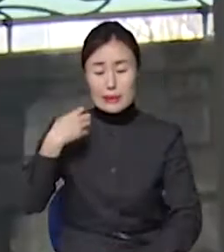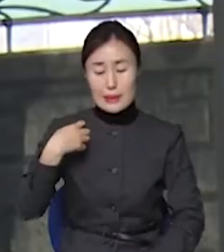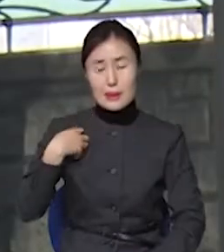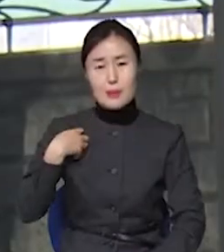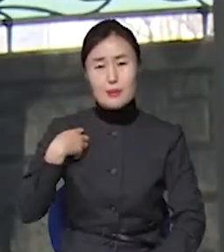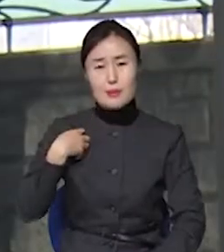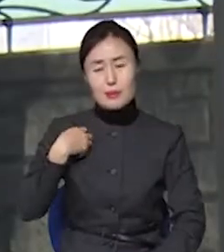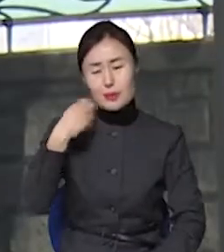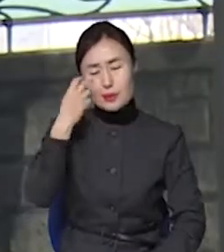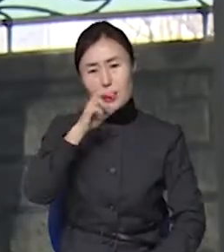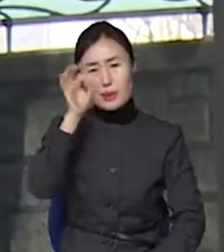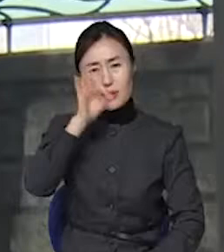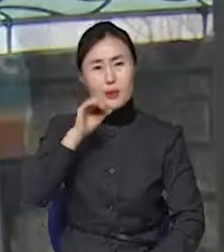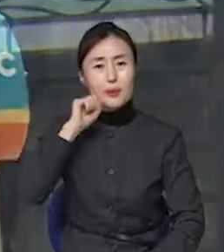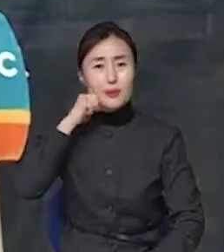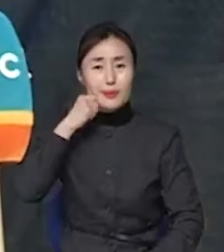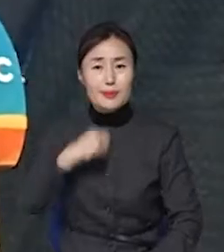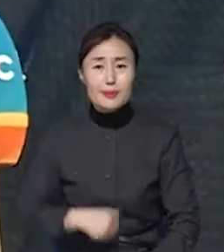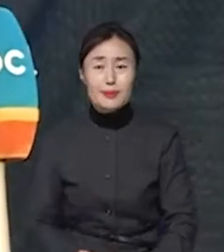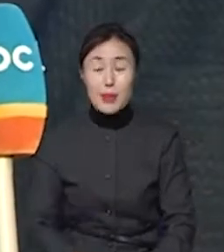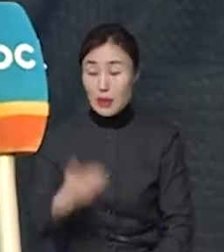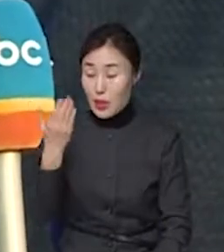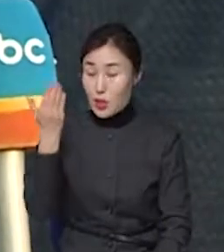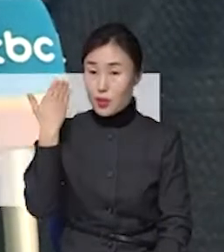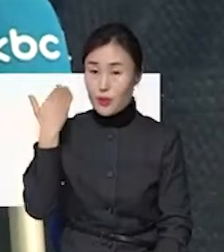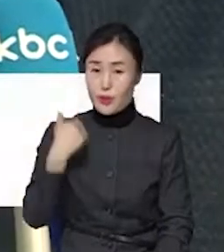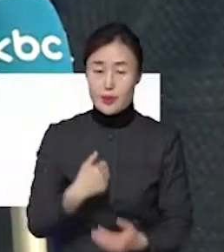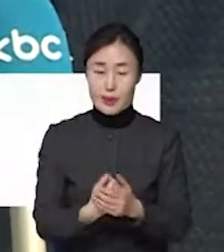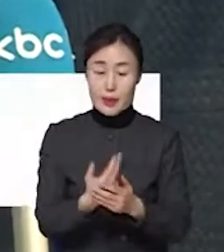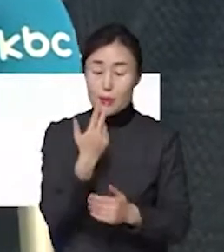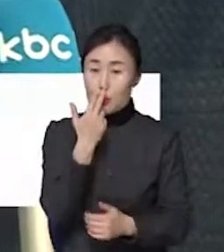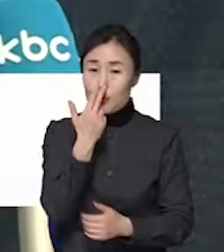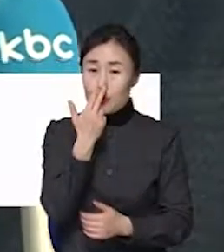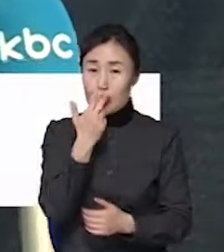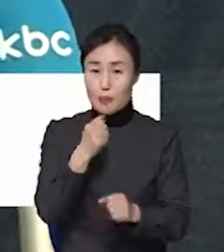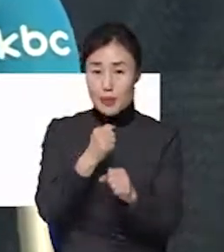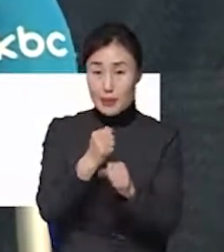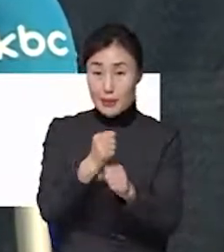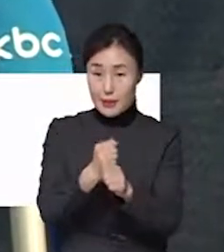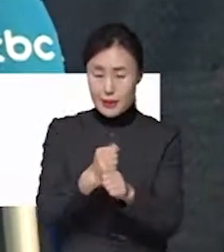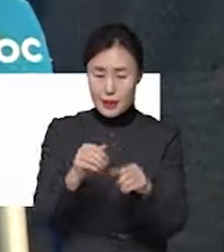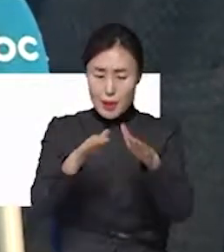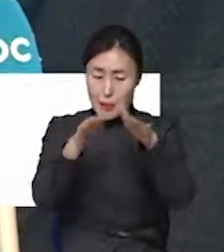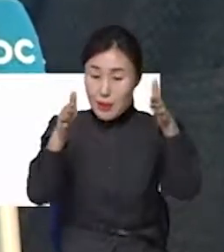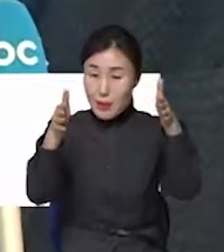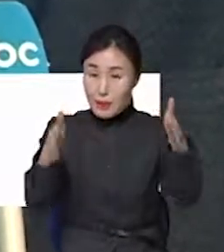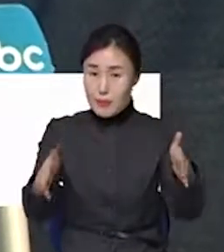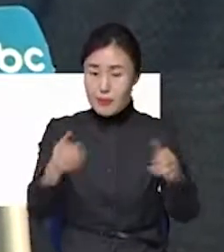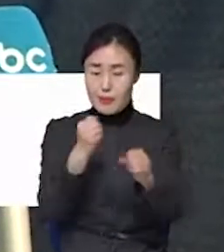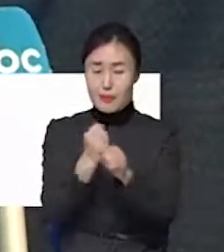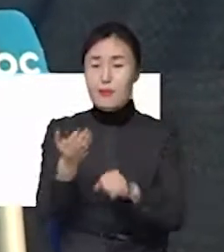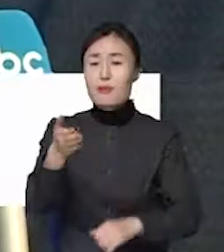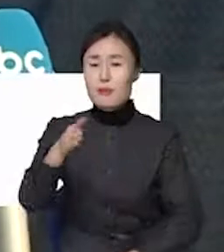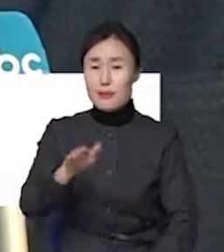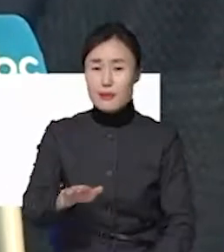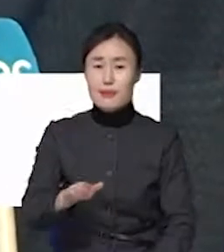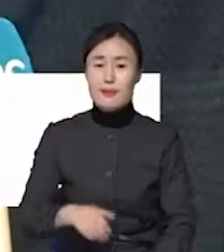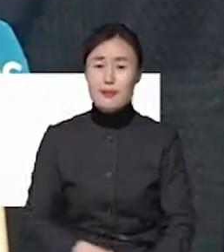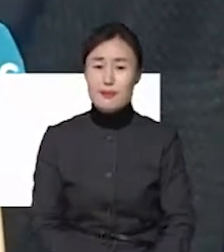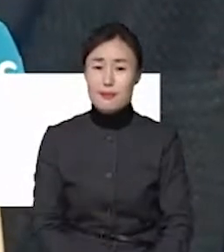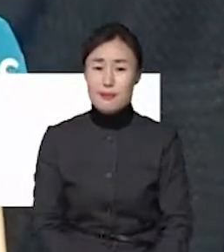놓여 있는 상태였습니다. 이제 예전에 아크릴 소재 그 판넬을 이렇게 설치했는데 이제 그런